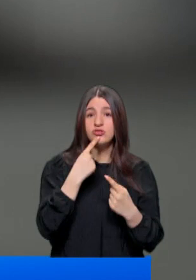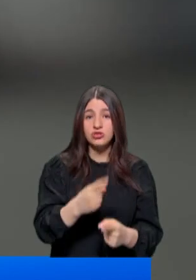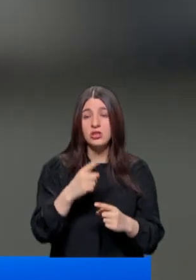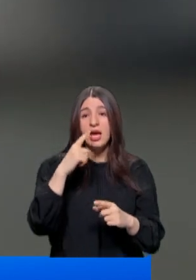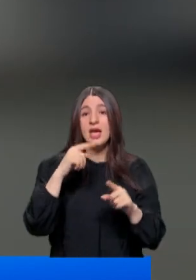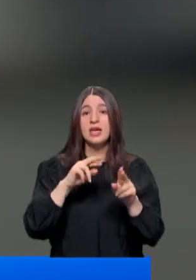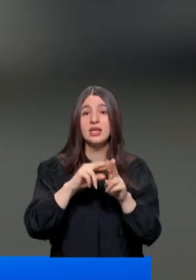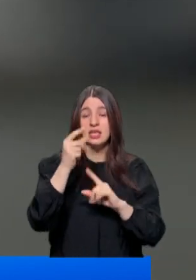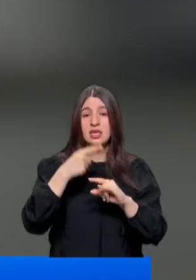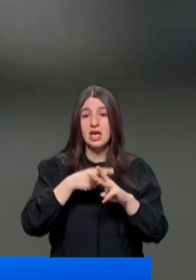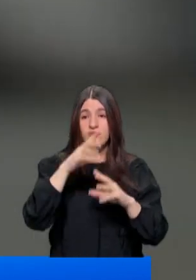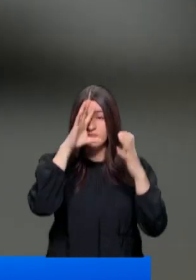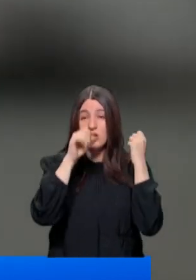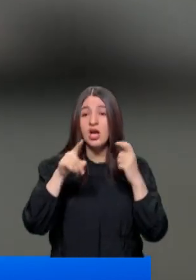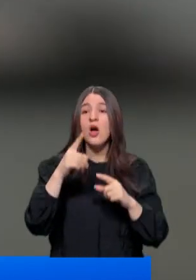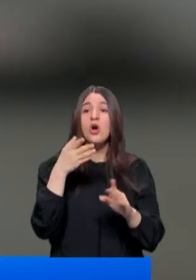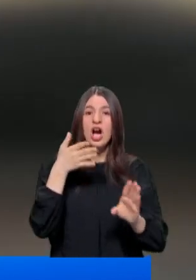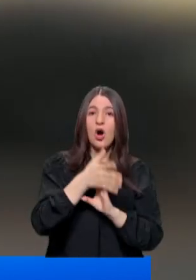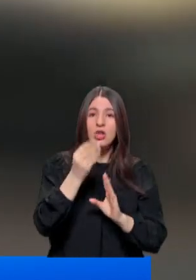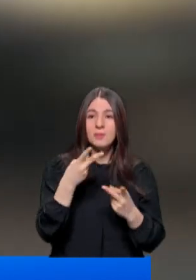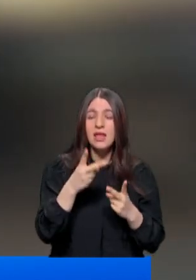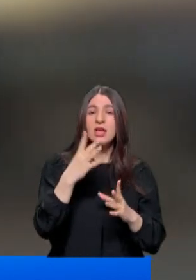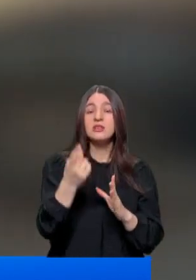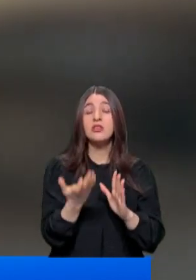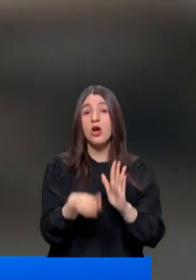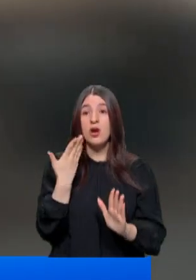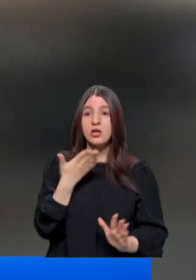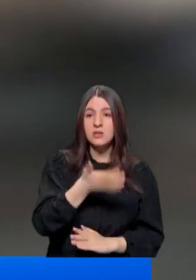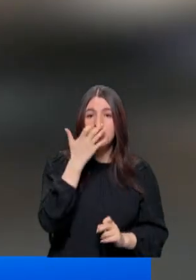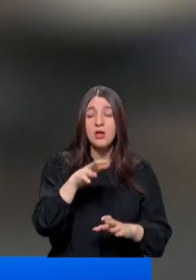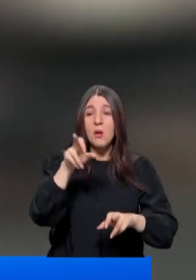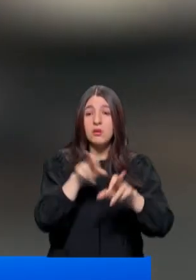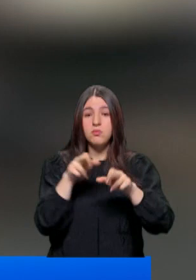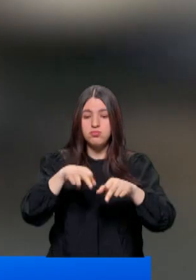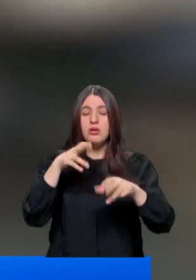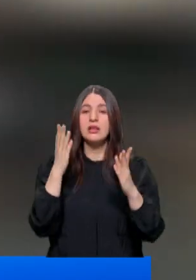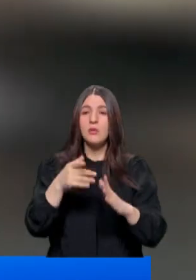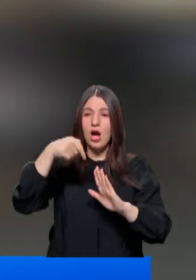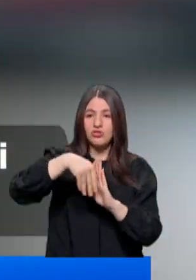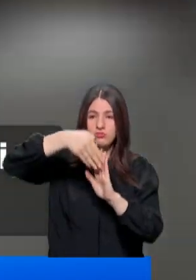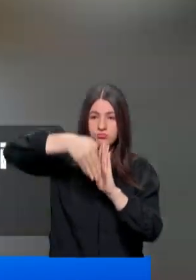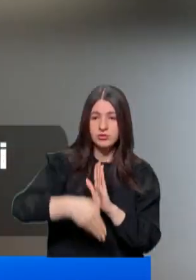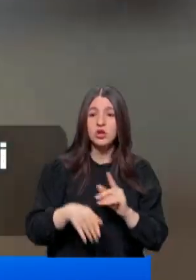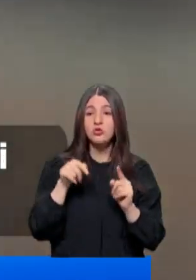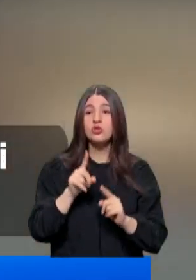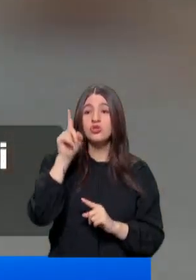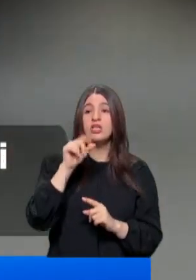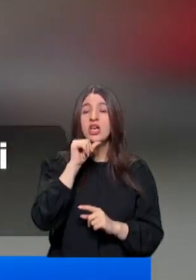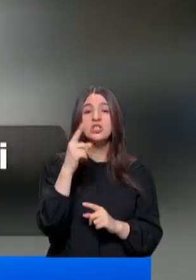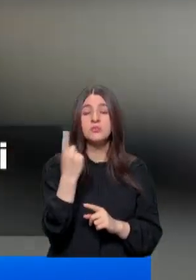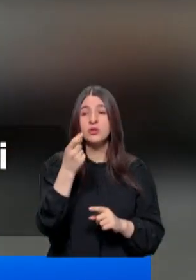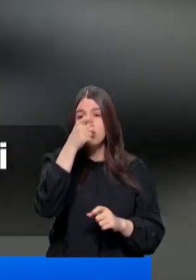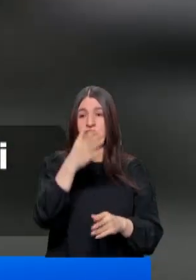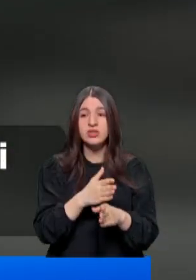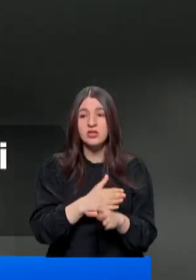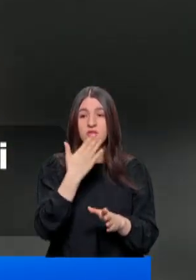Kiev Büyükelçiliği. Ulaşabilenler saatler öncesinden beklemeye başladı. Hava saldırılarına karşı sığınağa indirildi. Şu an yukarıda hiçbir Türk